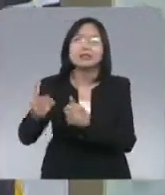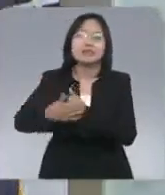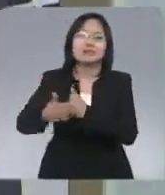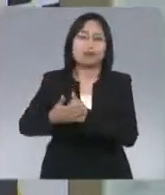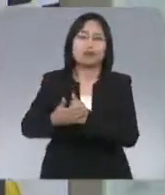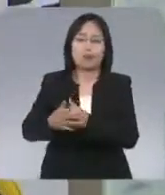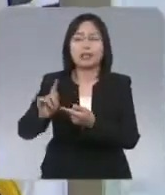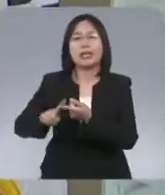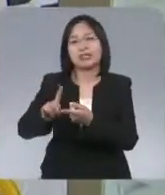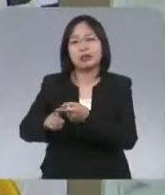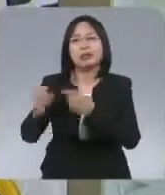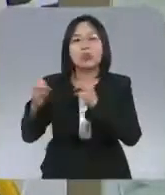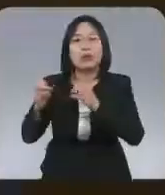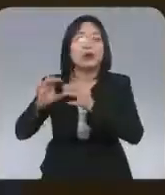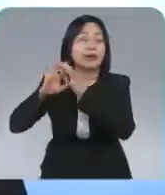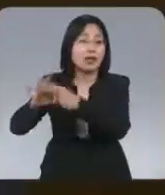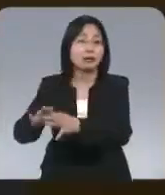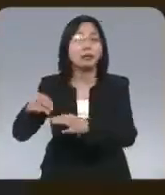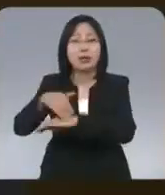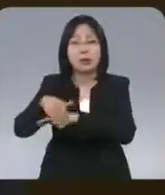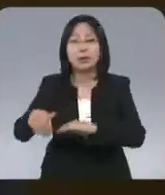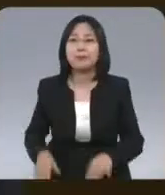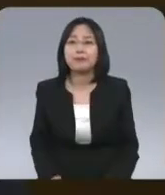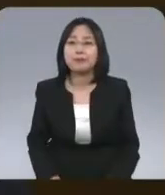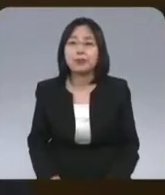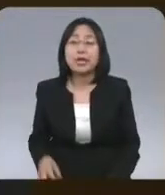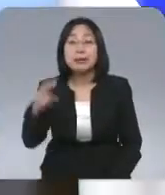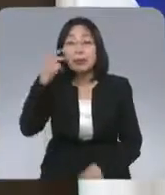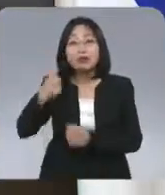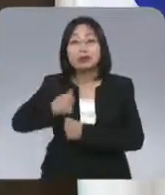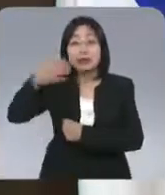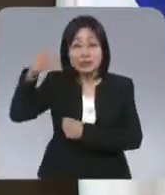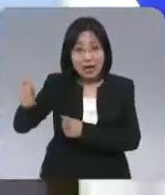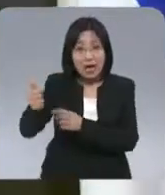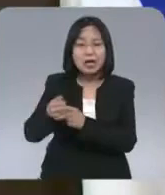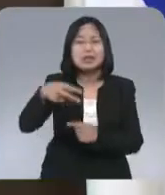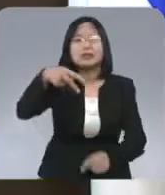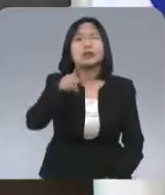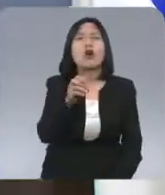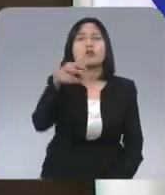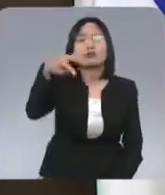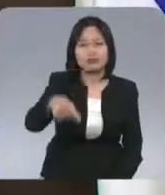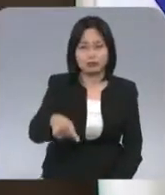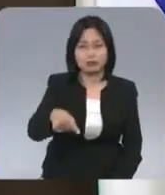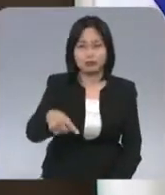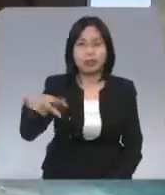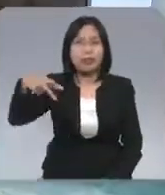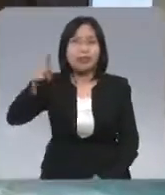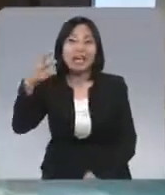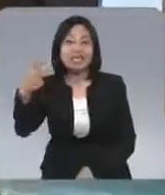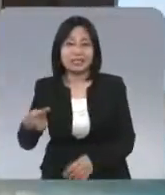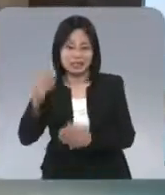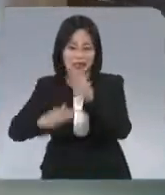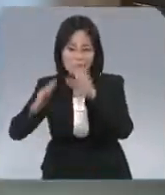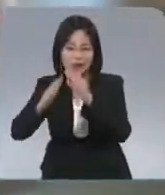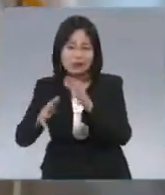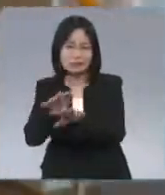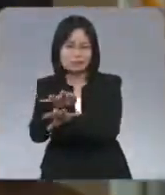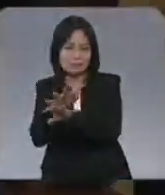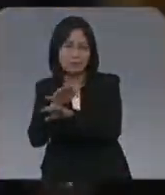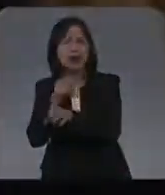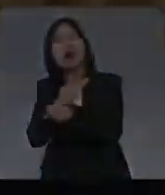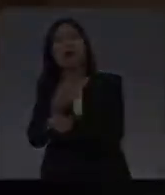unterscheidet sich von der abhaltung einer übung zwischen südkorea den usa und japan südkorea müsse daran anders herangehen